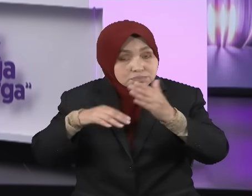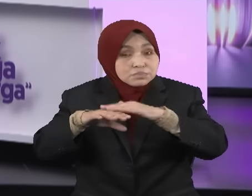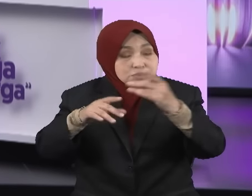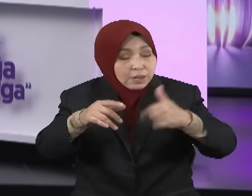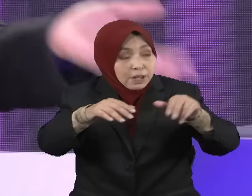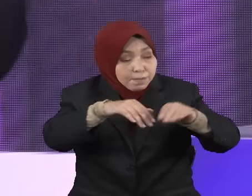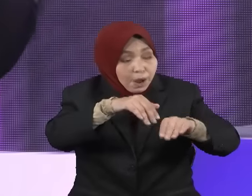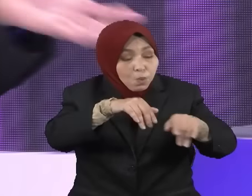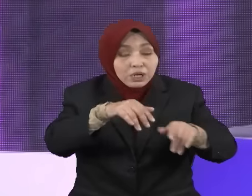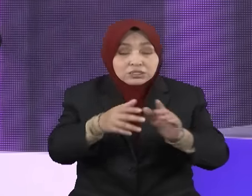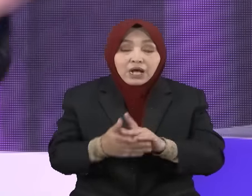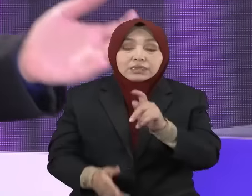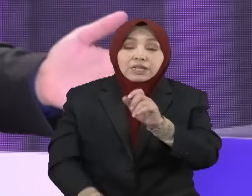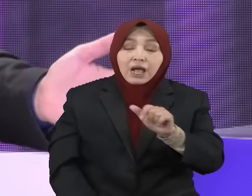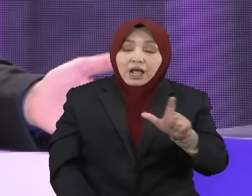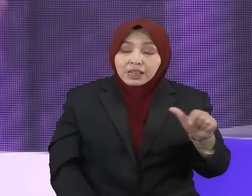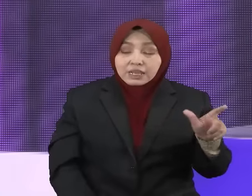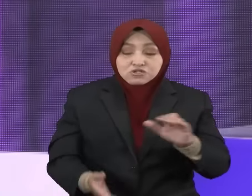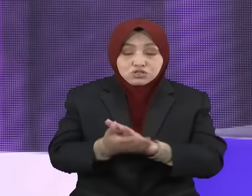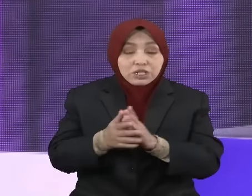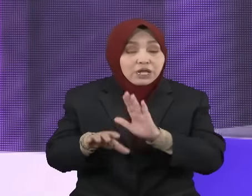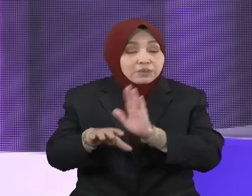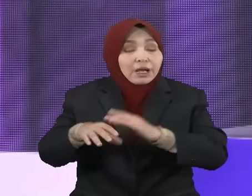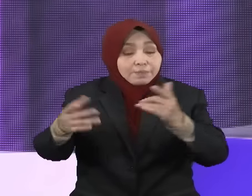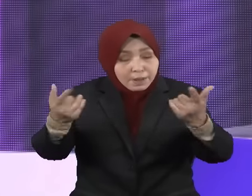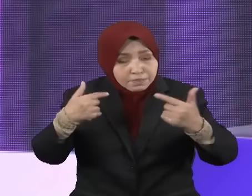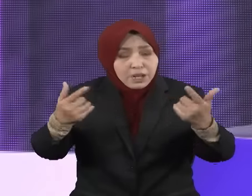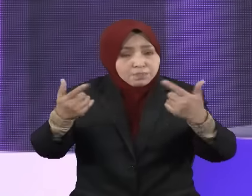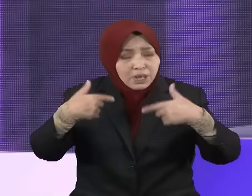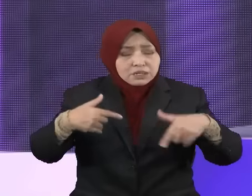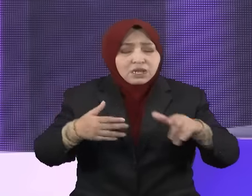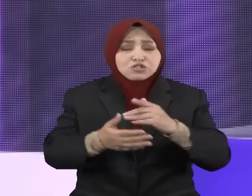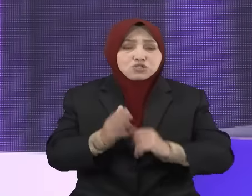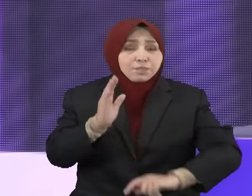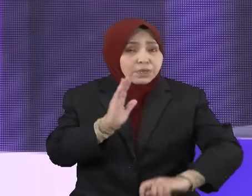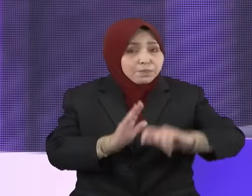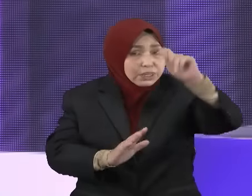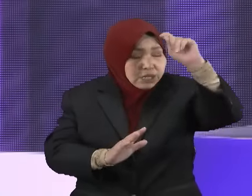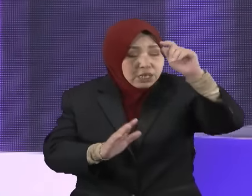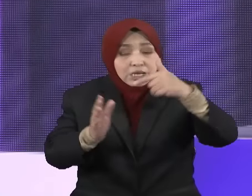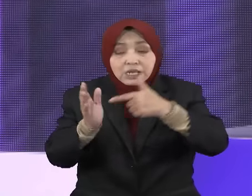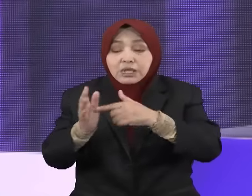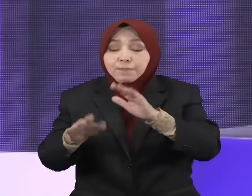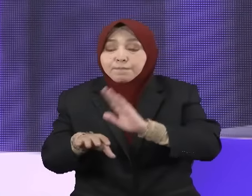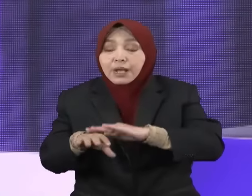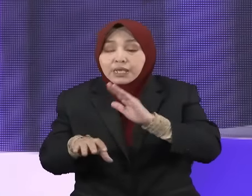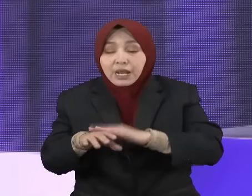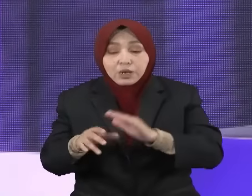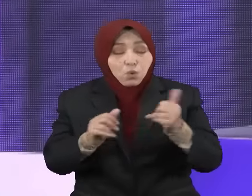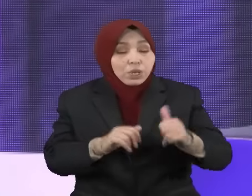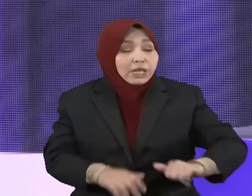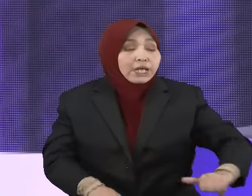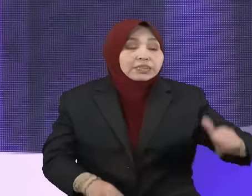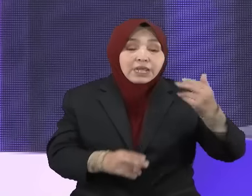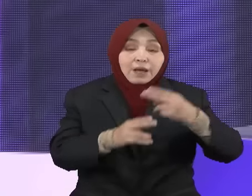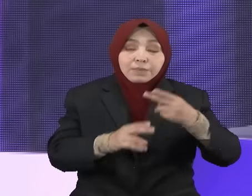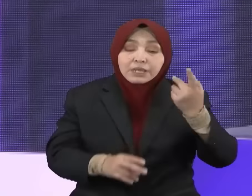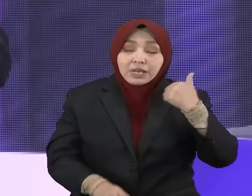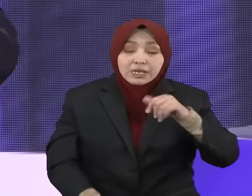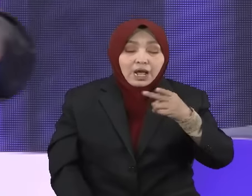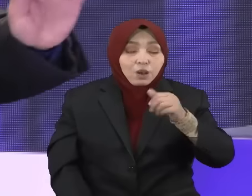dekat bawah. Jadi ta'al, ta'al. Dia ajak orang itu ke arah sesuatu yang lebih tinggi. Yang okay. Ini panggilan oleh Nabi. Yang tadi